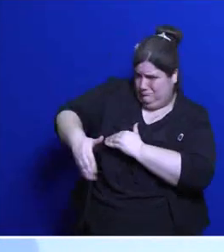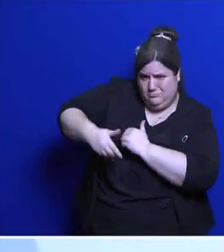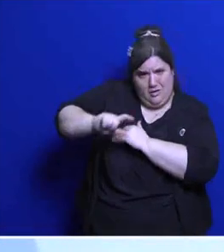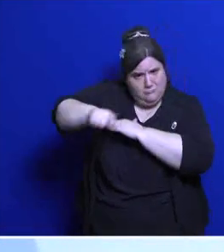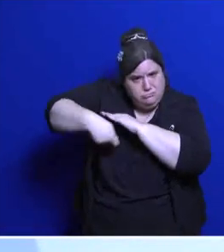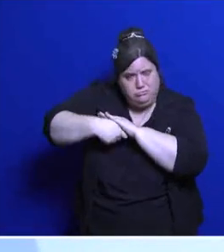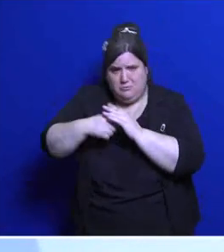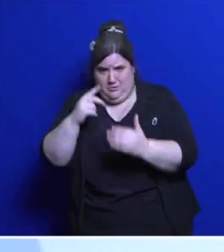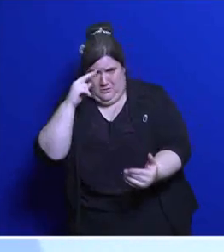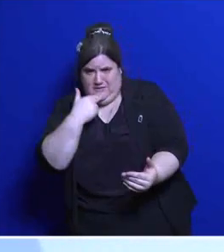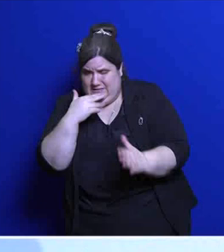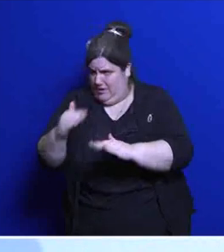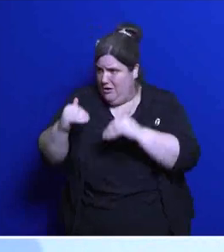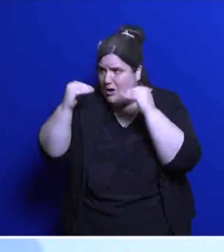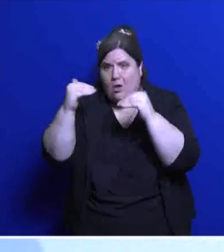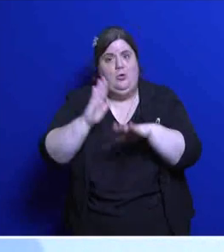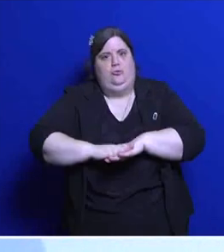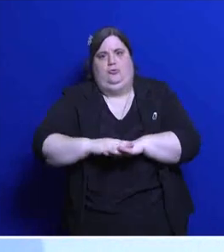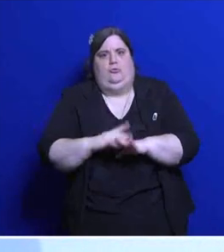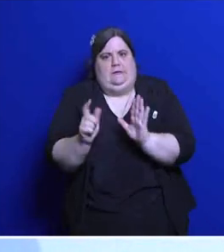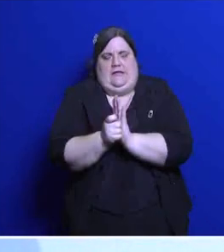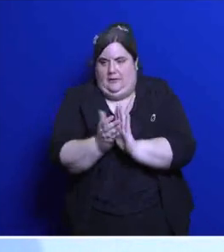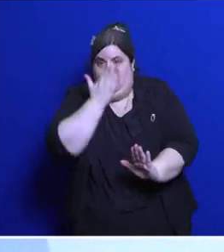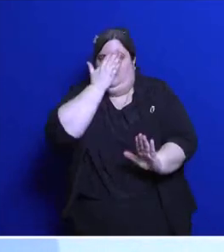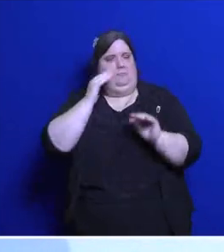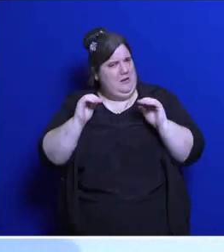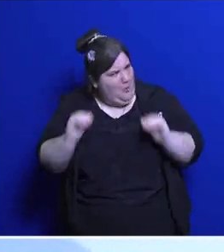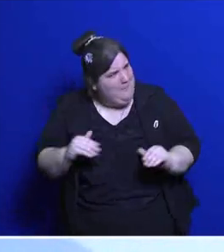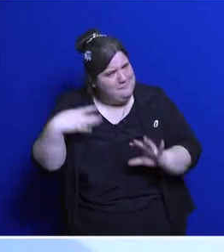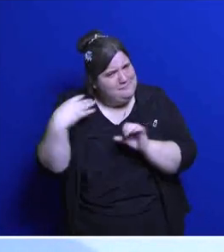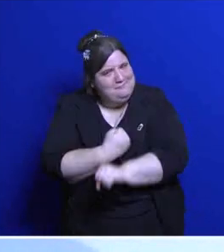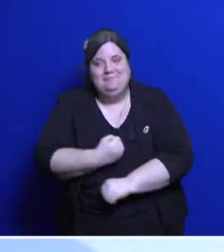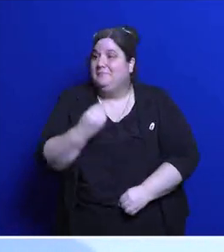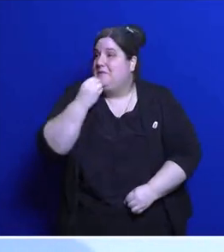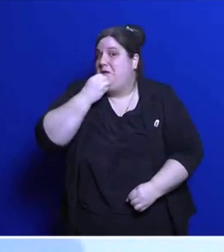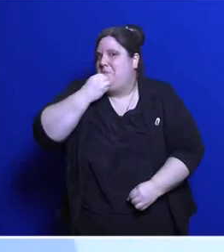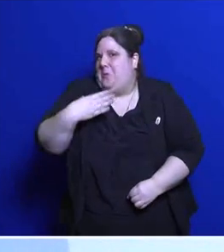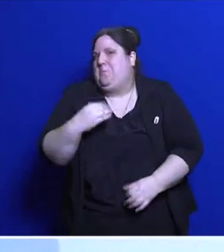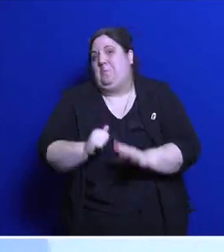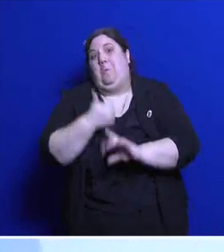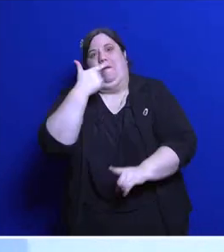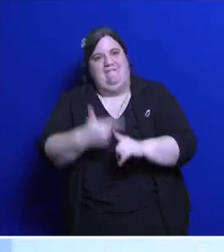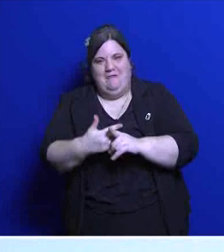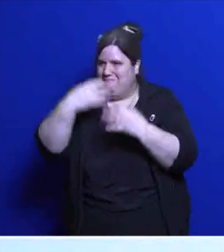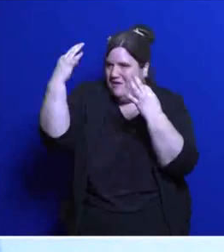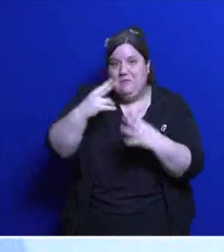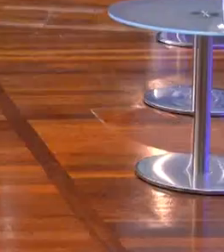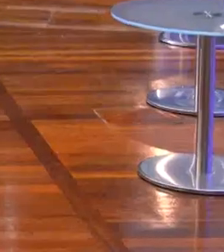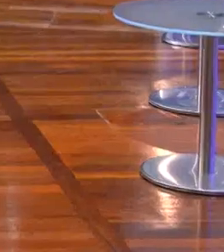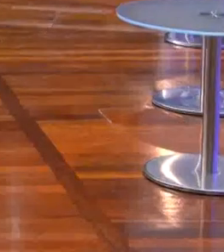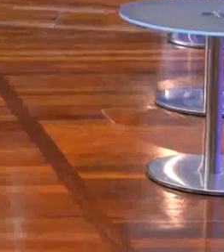vous pouvez le voir. Je vous souhaite à toutes et tous une excellente et fructueuse première édition de Vision Golfe. Je vous remercie.